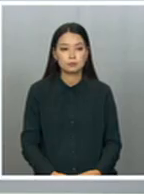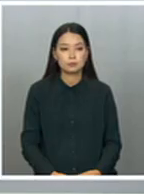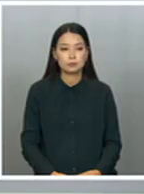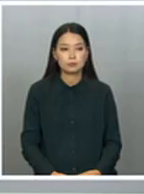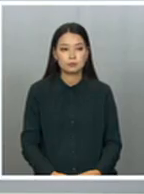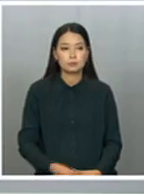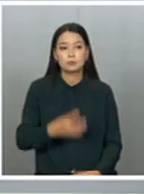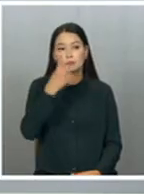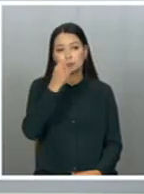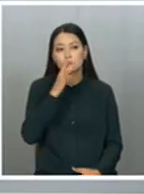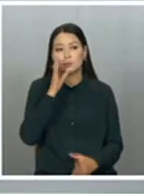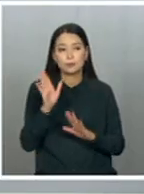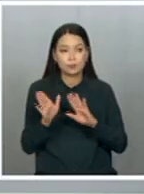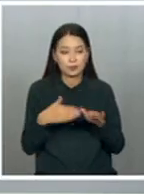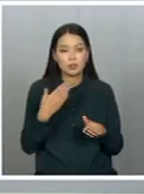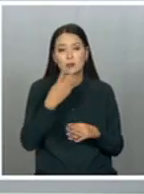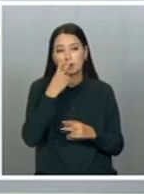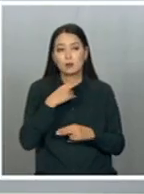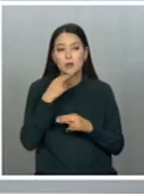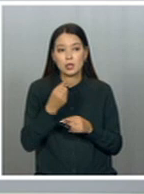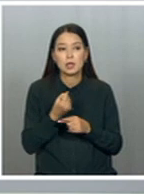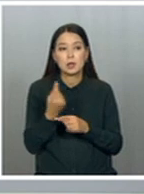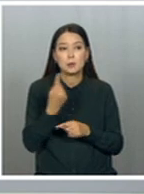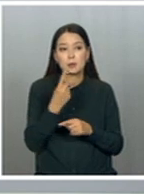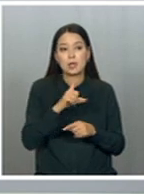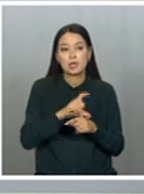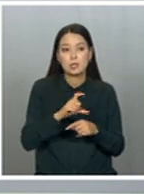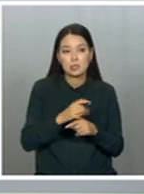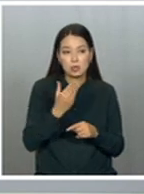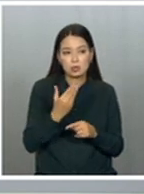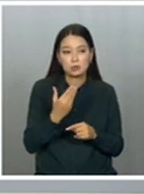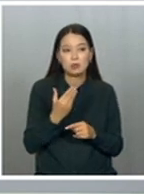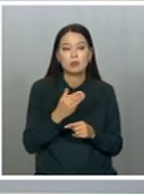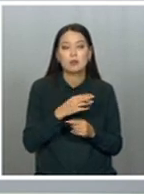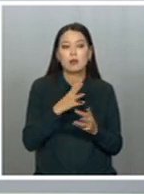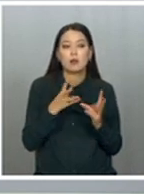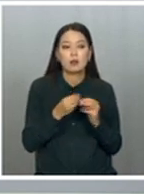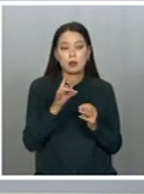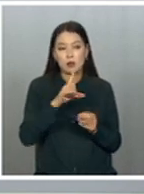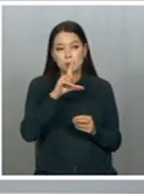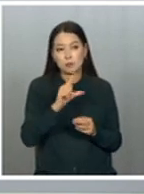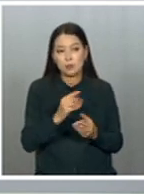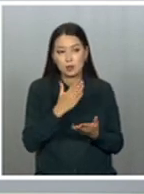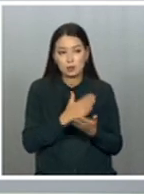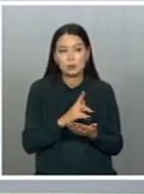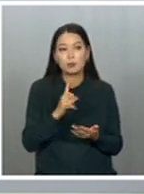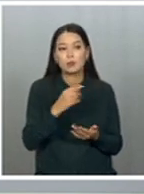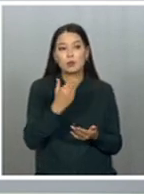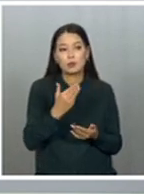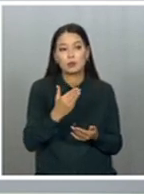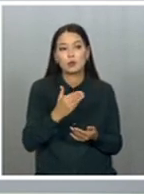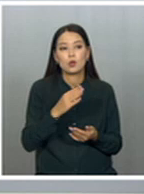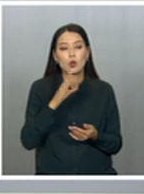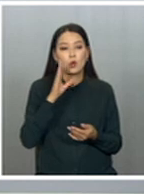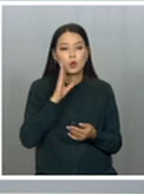Бір күн уақыт өткеннен кейін қарасаңыздар, бірінші стақандағы судың мөлшері біршама азайған, өйткені температура әсерінен булану